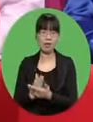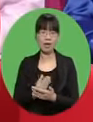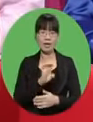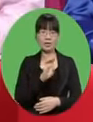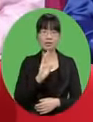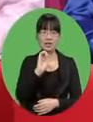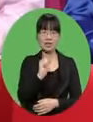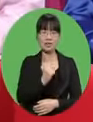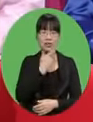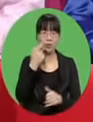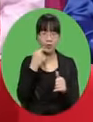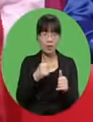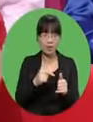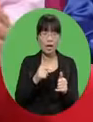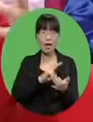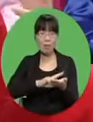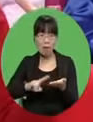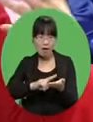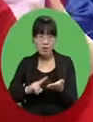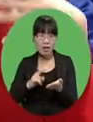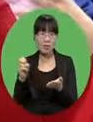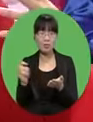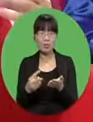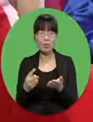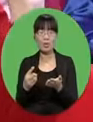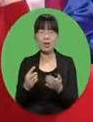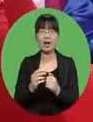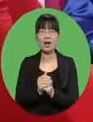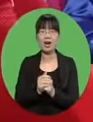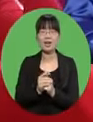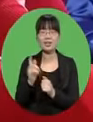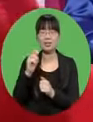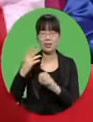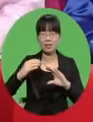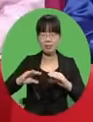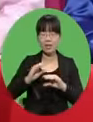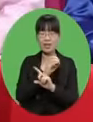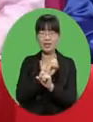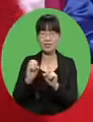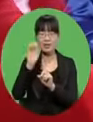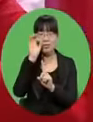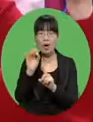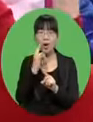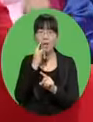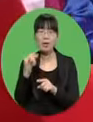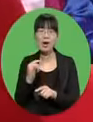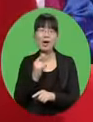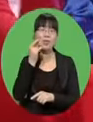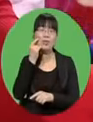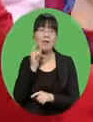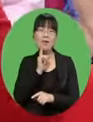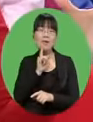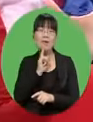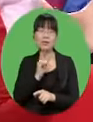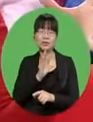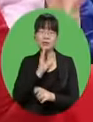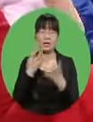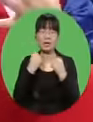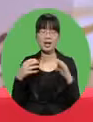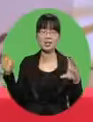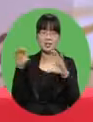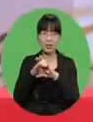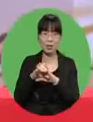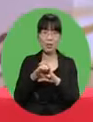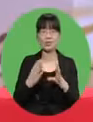영어 교육 프로그램, 만화 애니메이션, 그리고 시중에 나온 DVD 중에서 엄마가 할수 없는 말들을 조금만 담은